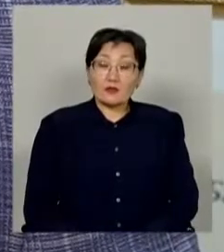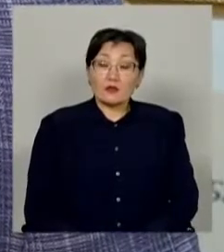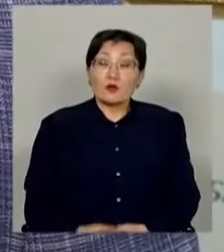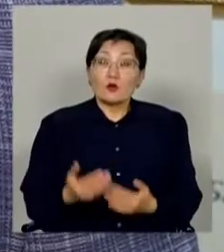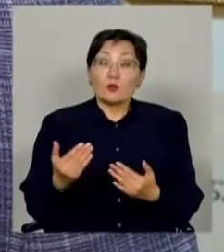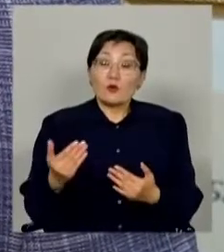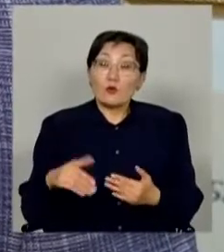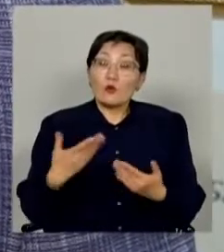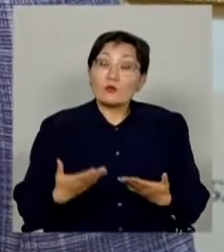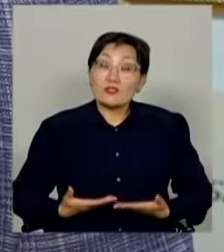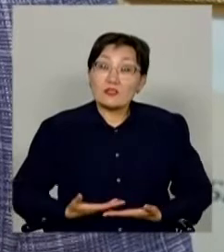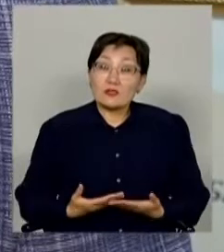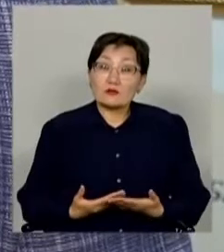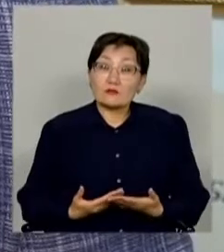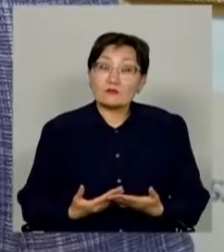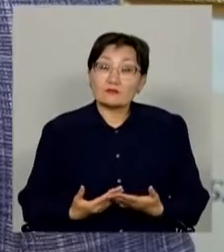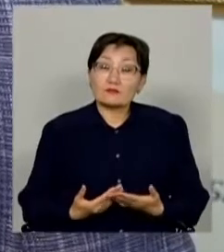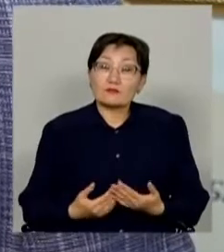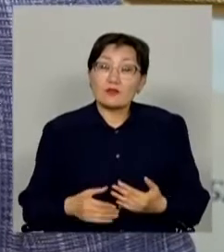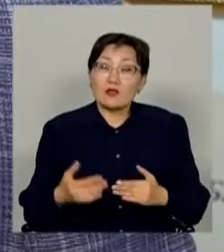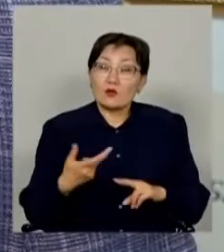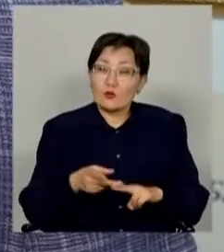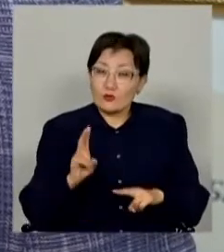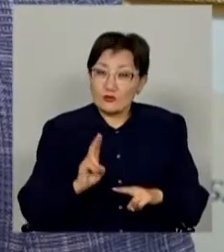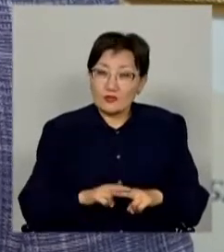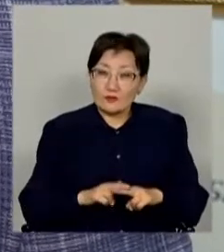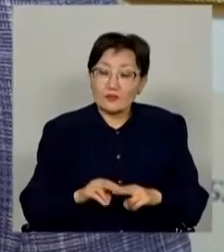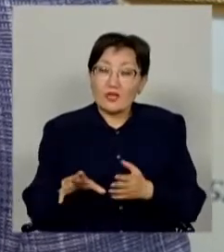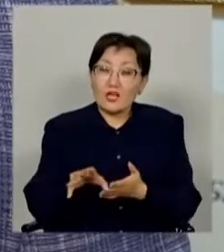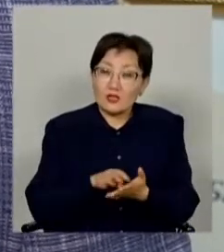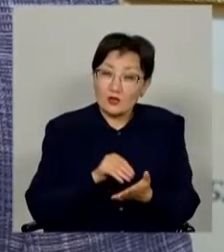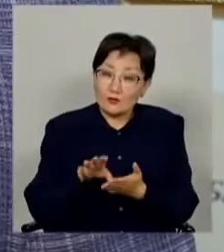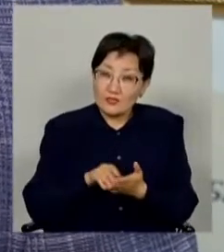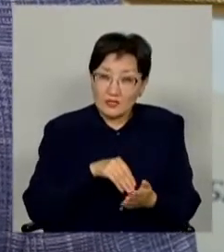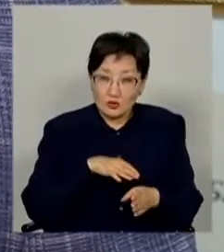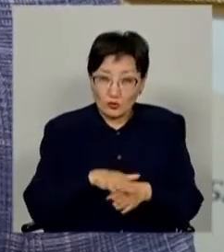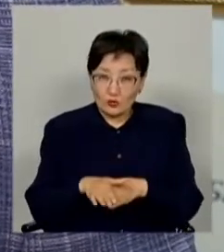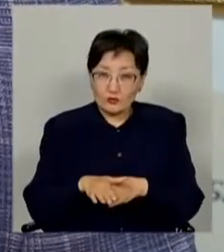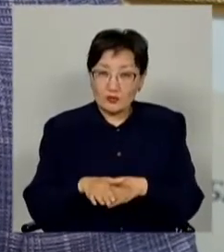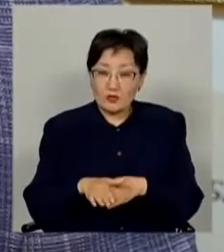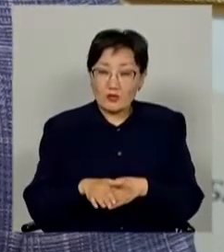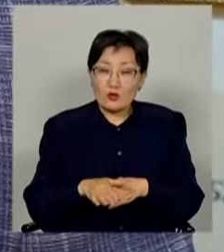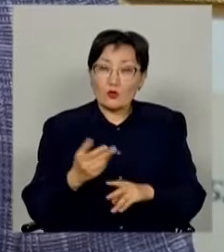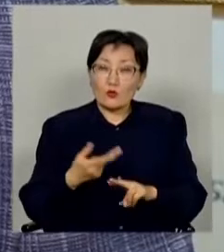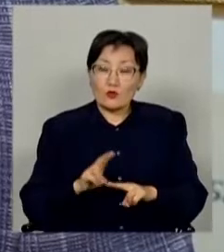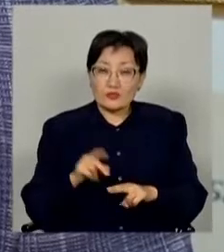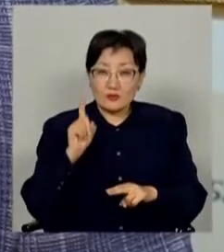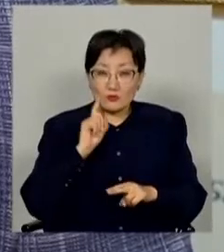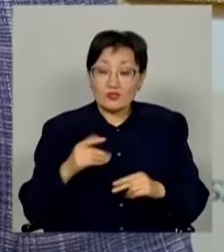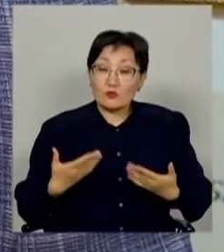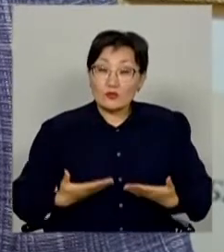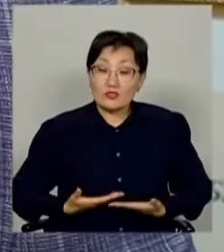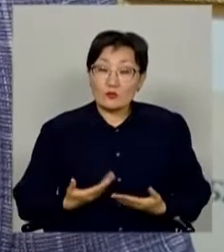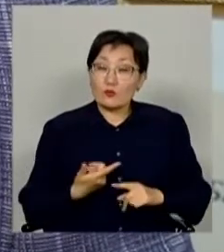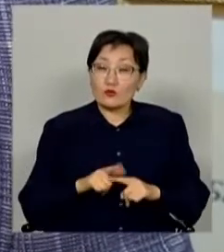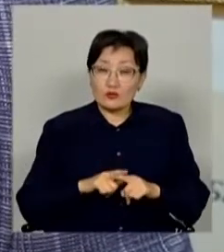Есағаңның өмірі ұлағаттылыққа, жақсылыққа, алатын ғибратқа толы, нәрлі, өмірлі, өмірі өте